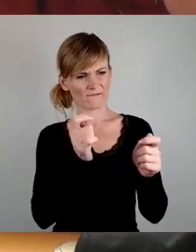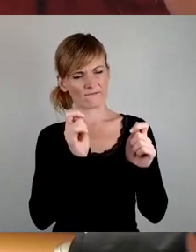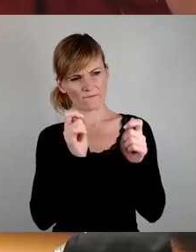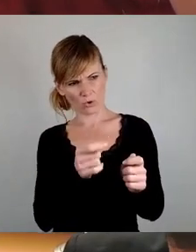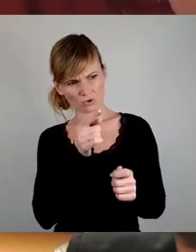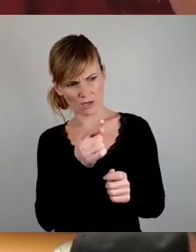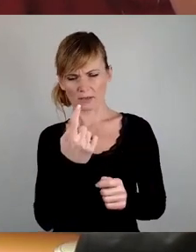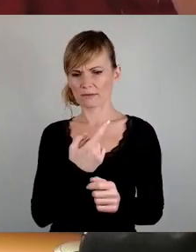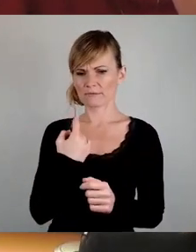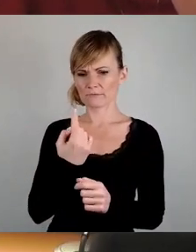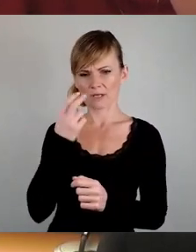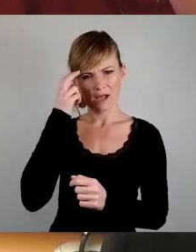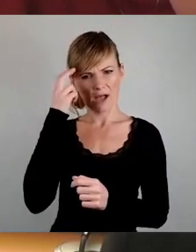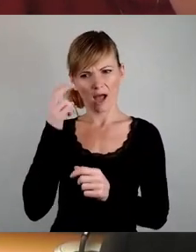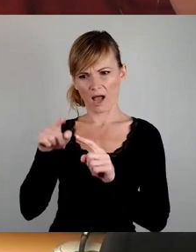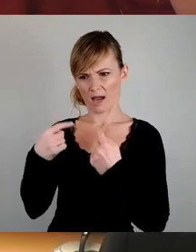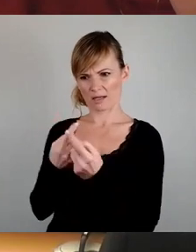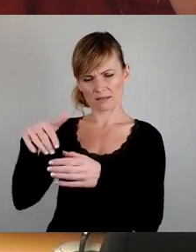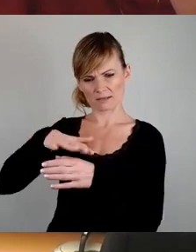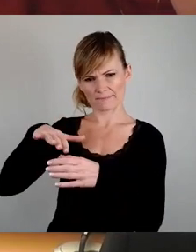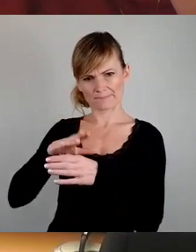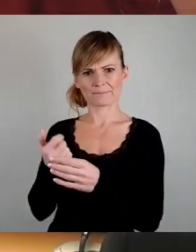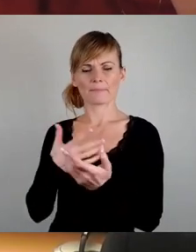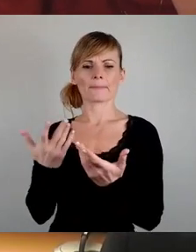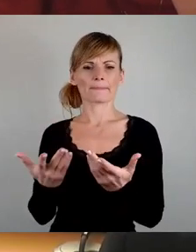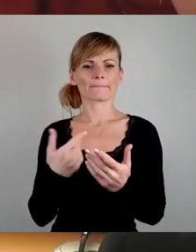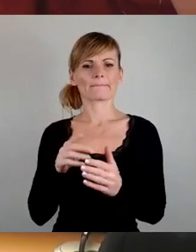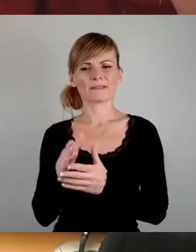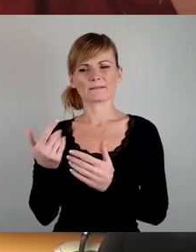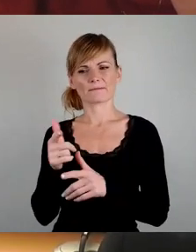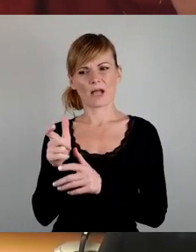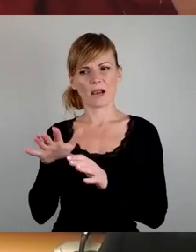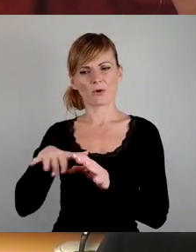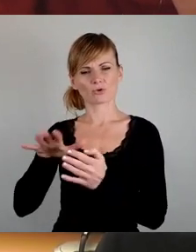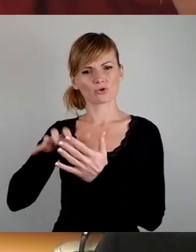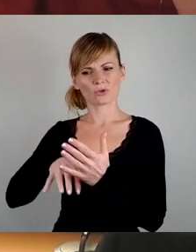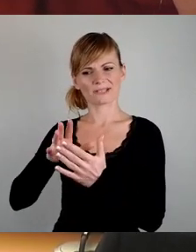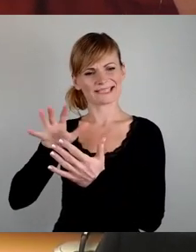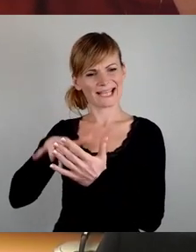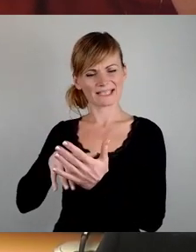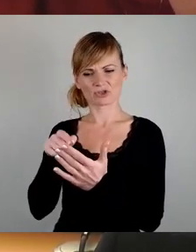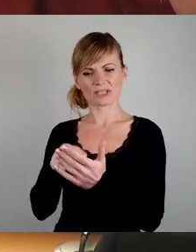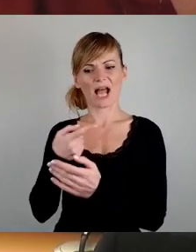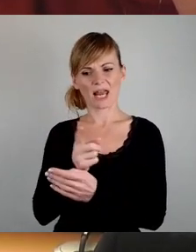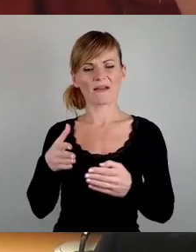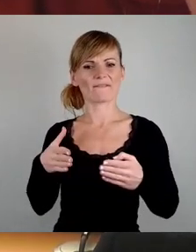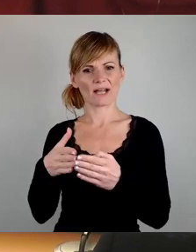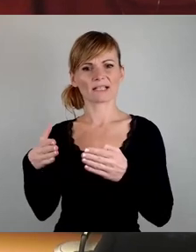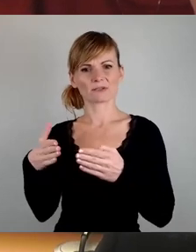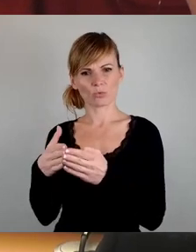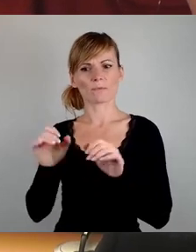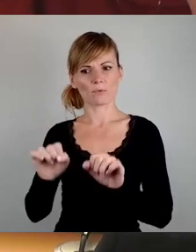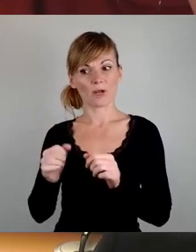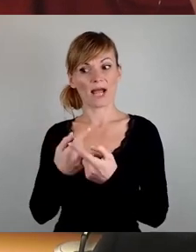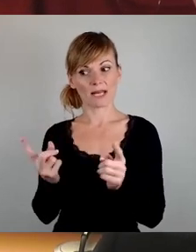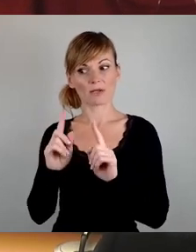in dem, ich sag mal, Text zum Gemeindewahlausschuss steht drin, dass möglichst alle Fraktionen vertreten sein sollen. Wir sehen